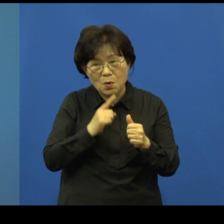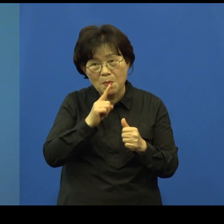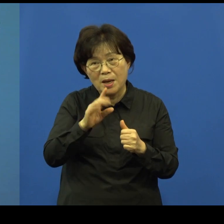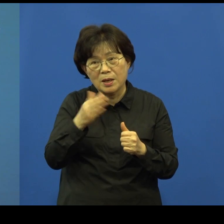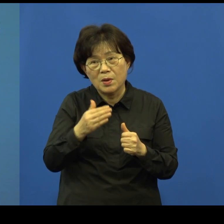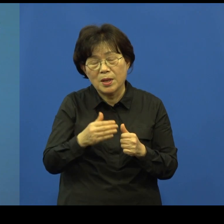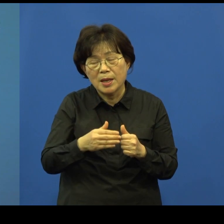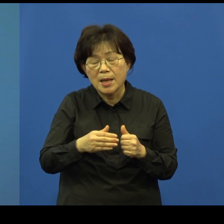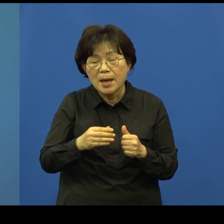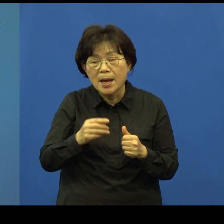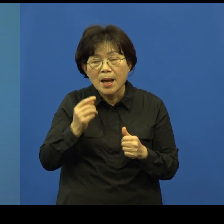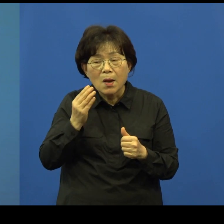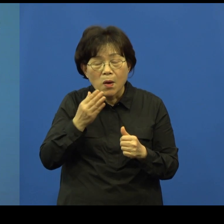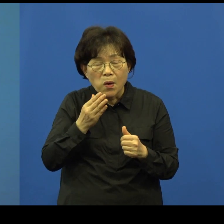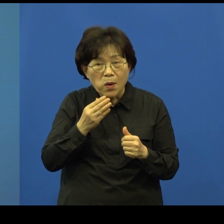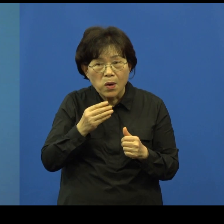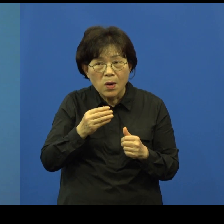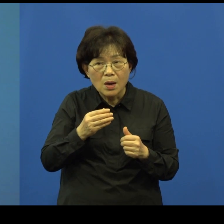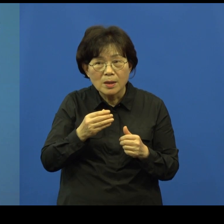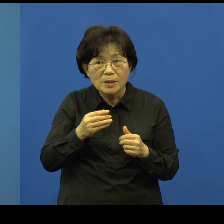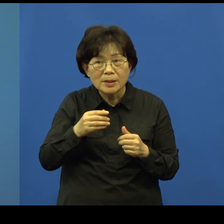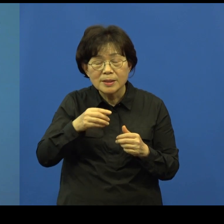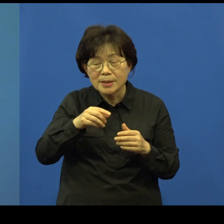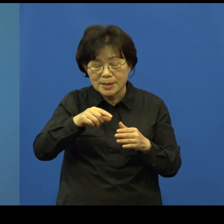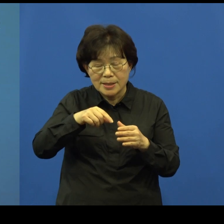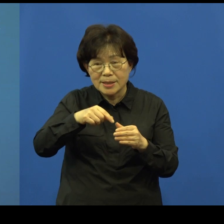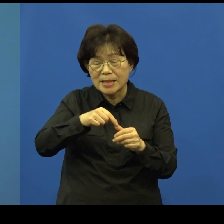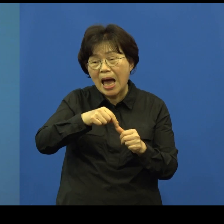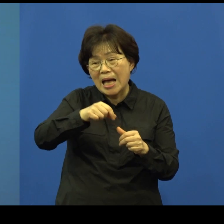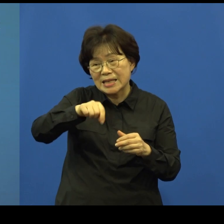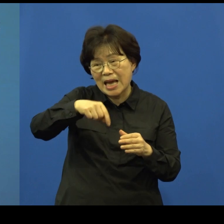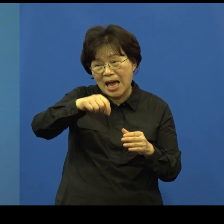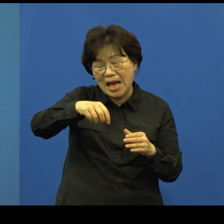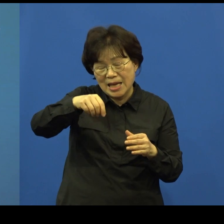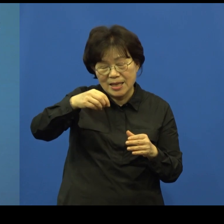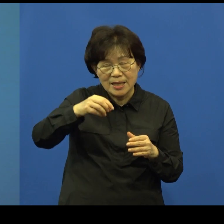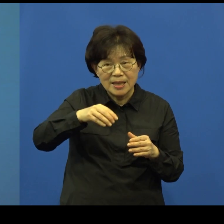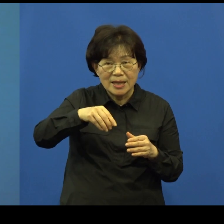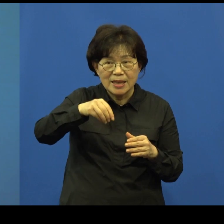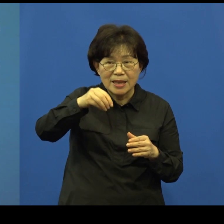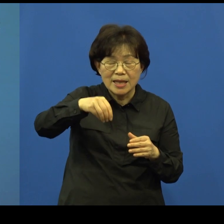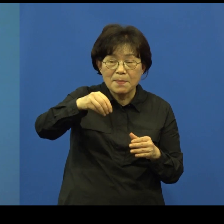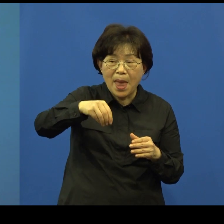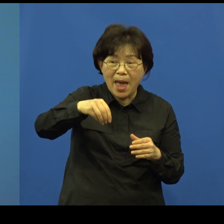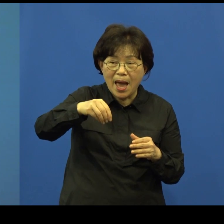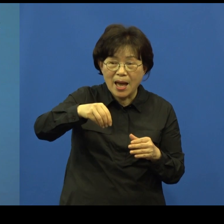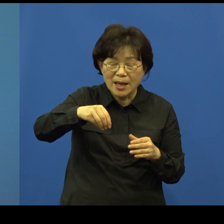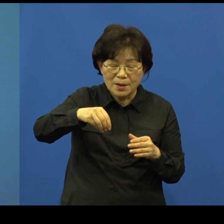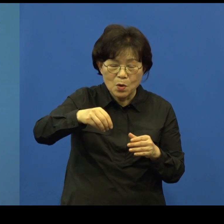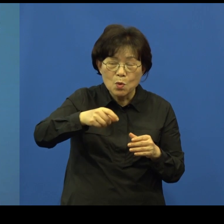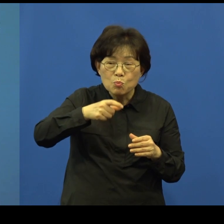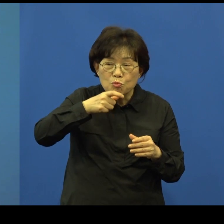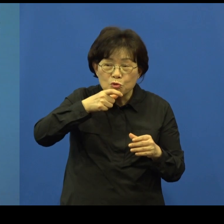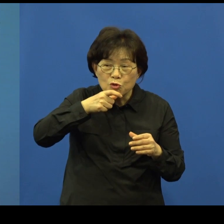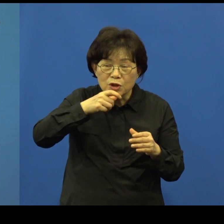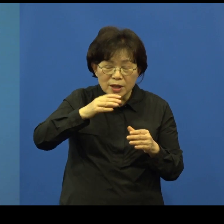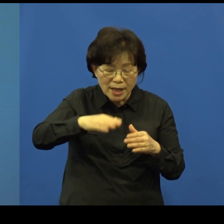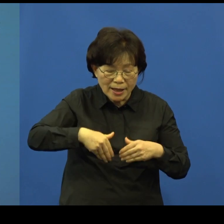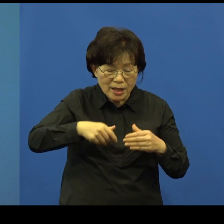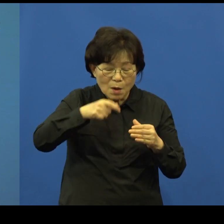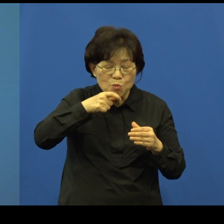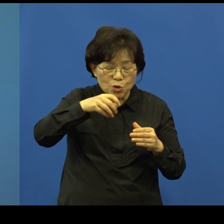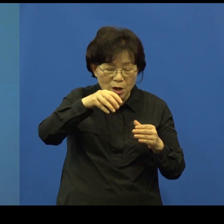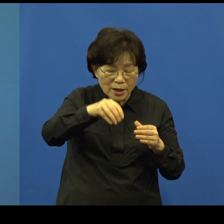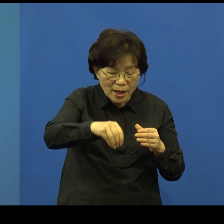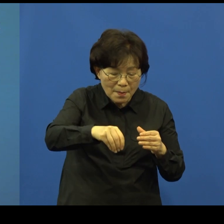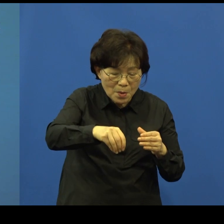티백이 그렇잖아요. 이렇게 이렇게 넣으면 우러나오는 것처럼 안에 있는 게 나오는 거예요. 그래서 여러분, 말씀이 꽉